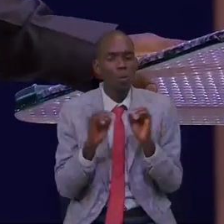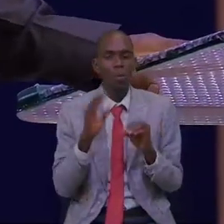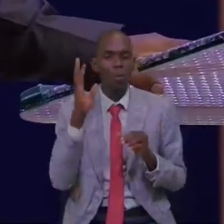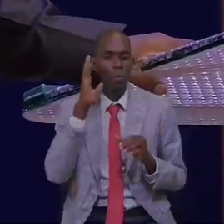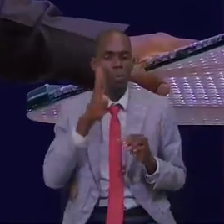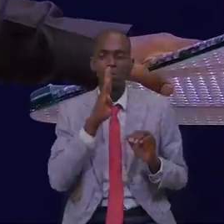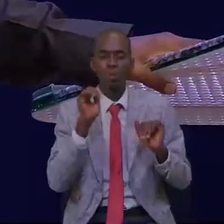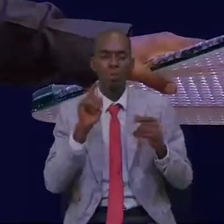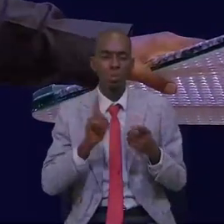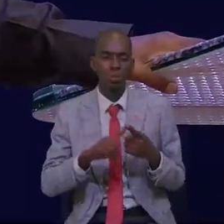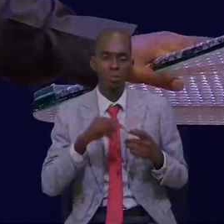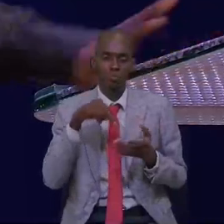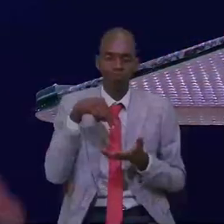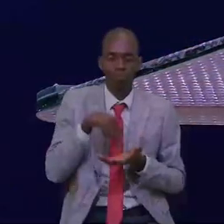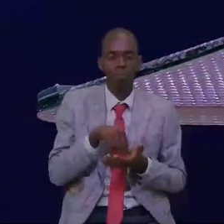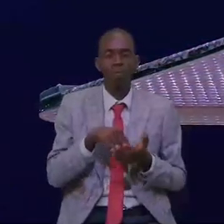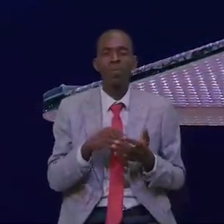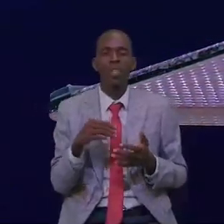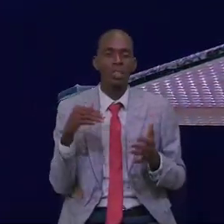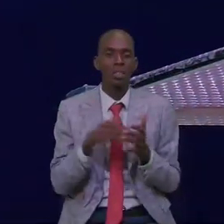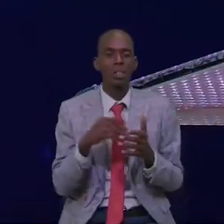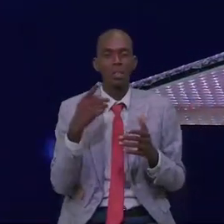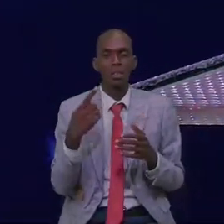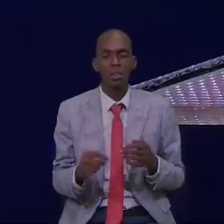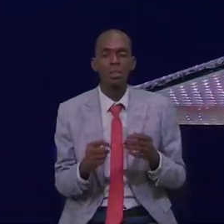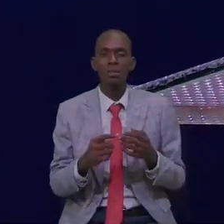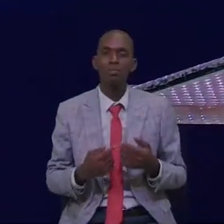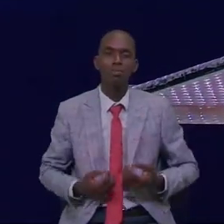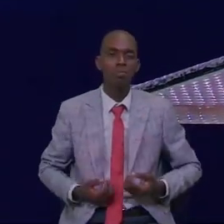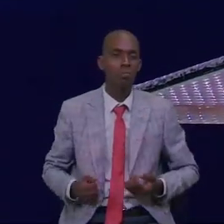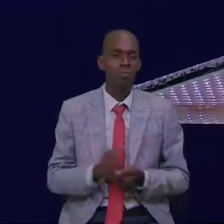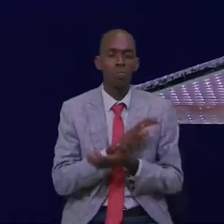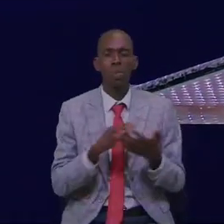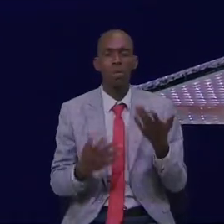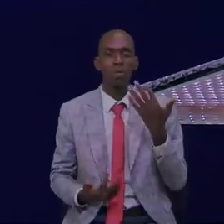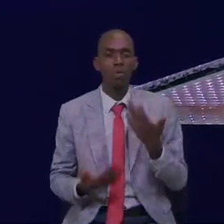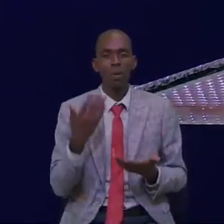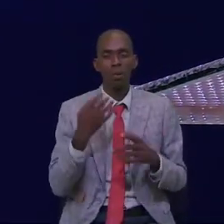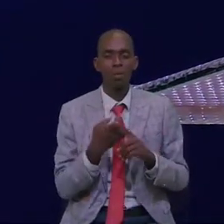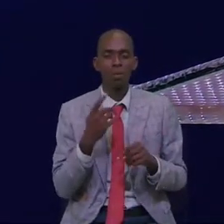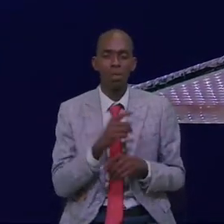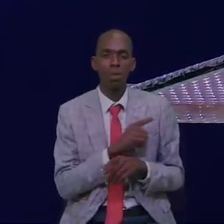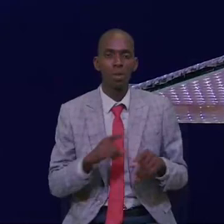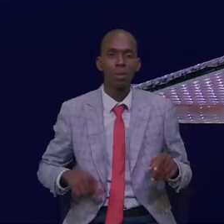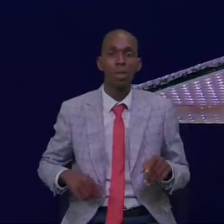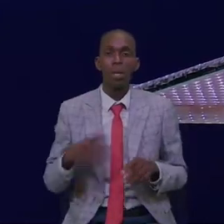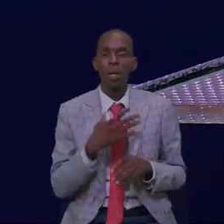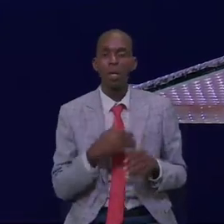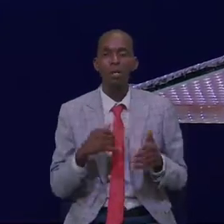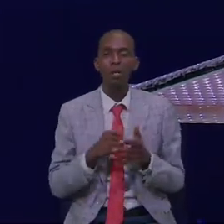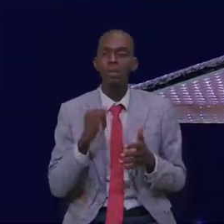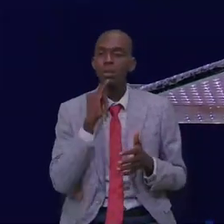choses ne pourra se tenir devant le feu de jugement de Dieu. Seul le